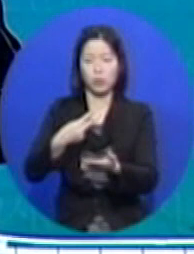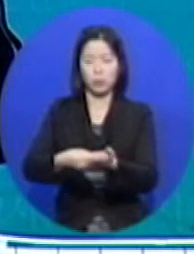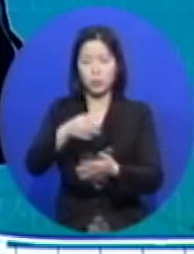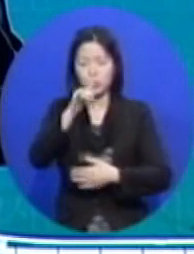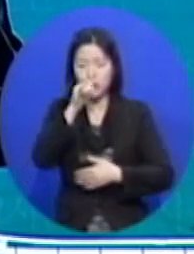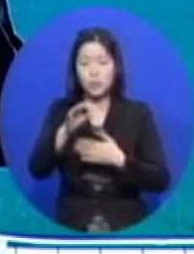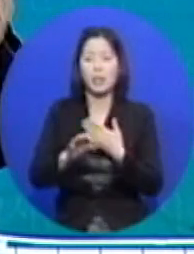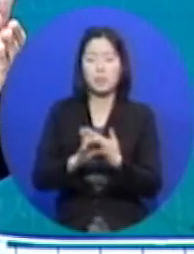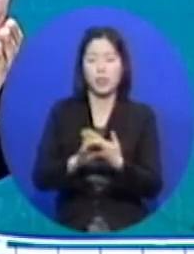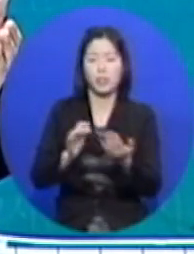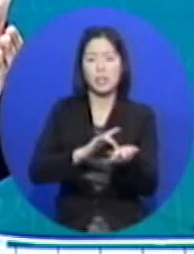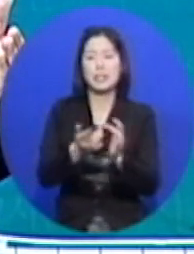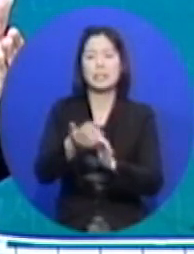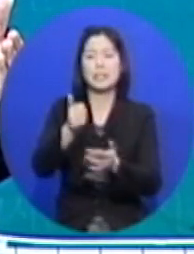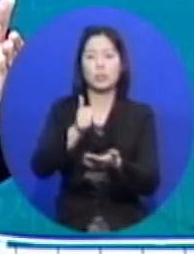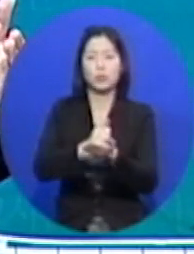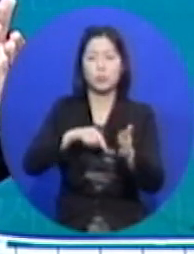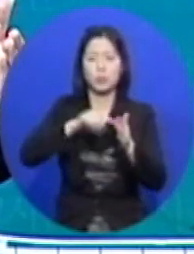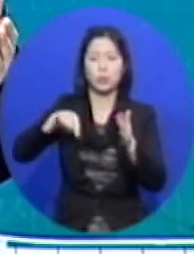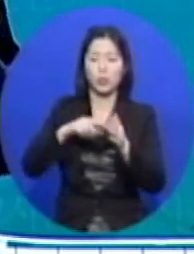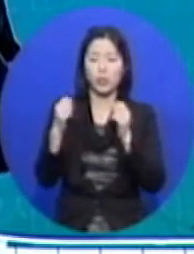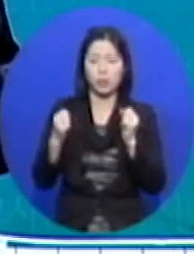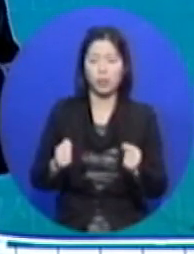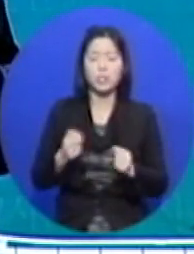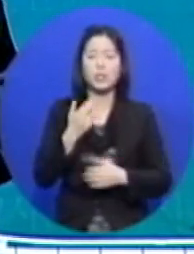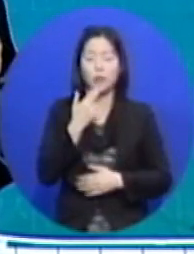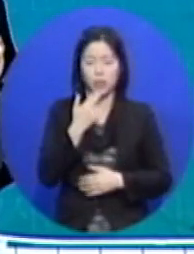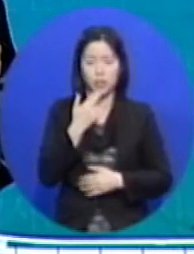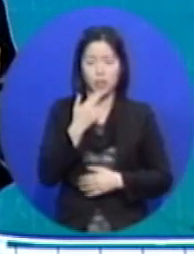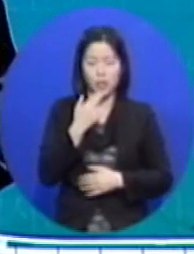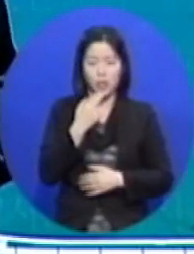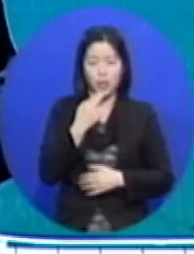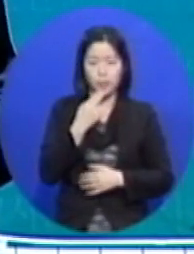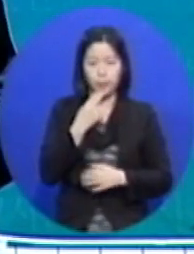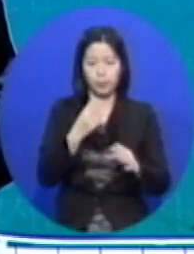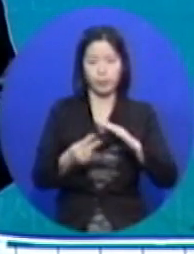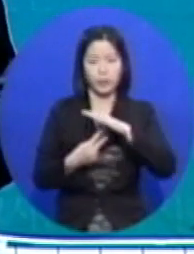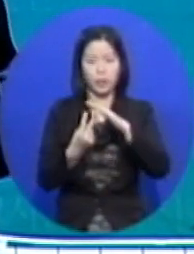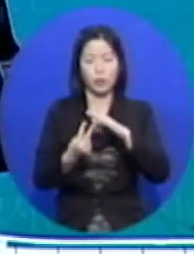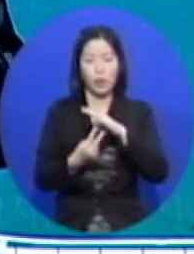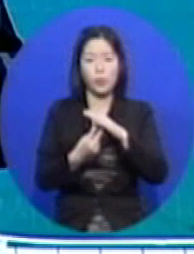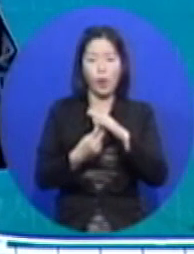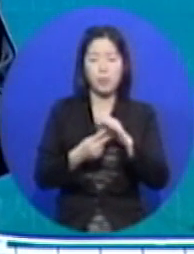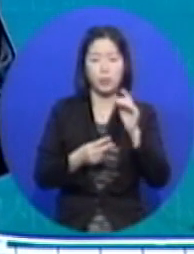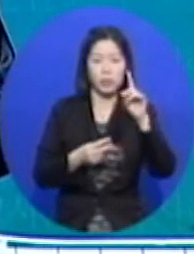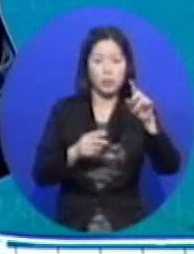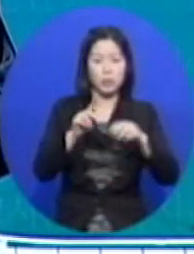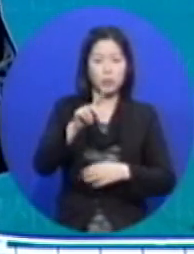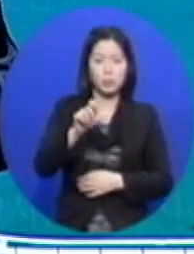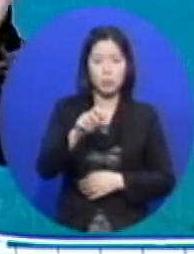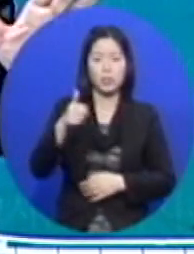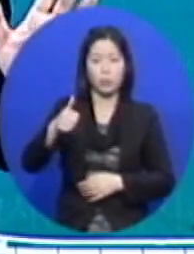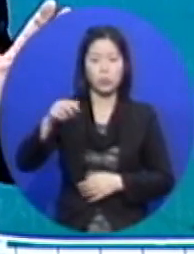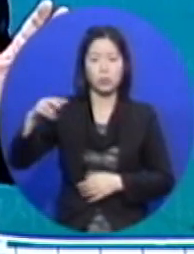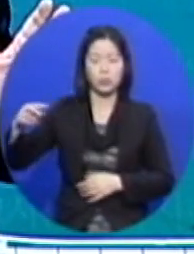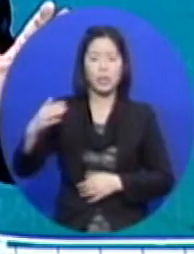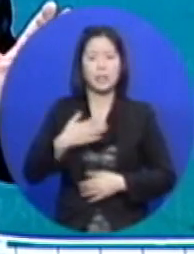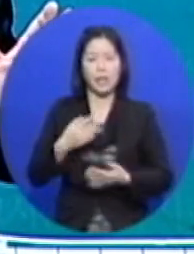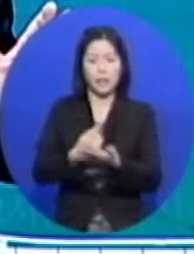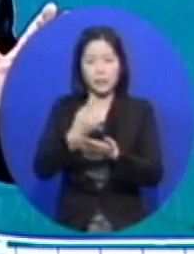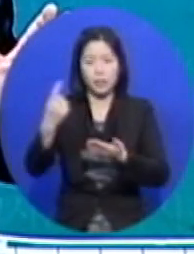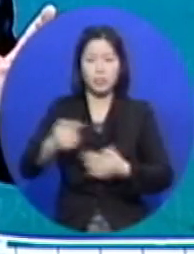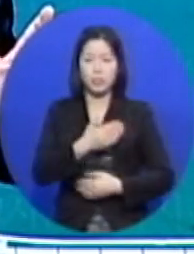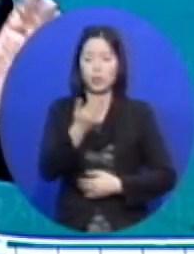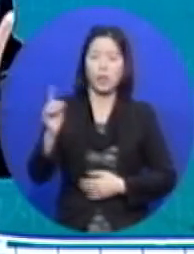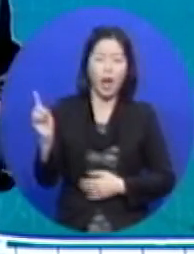예수님 안에 거하지 않기 때문입니다 요한복음 15장 5절에 하반 절에 보면 나를 떠나서는 너희가 아무 것도 할 수